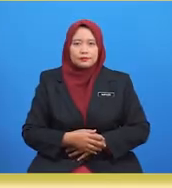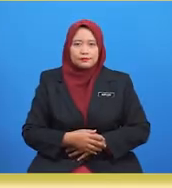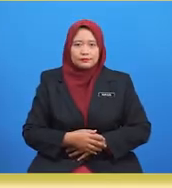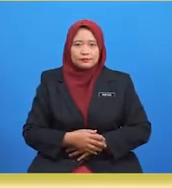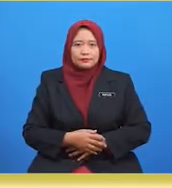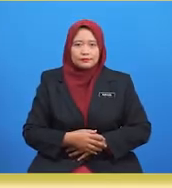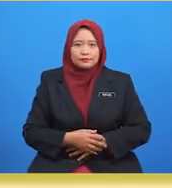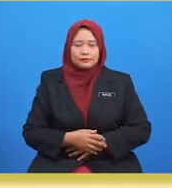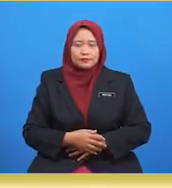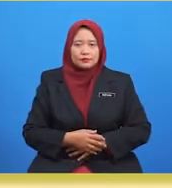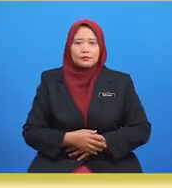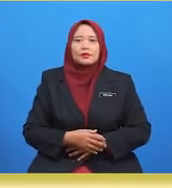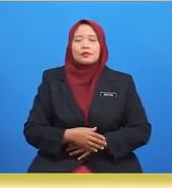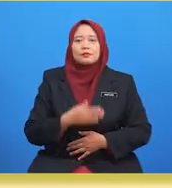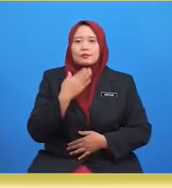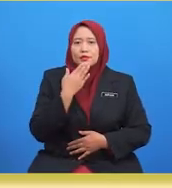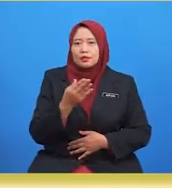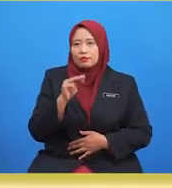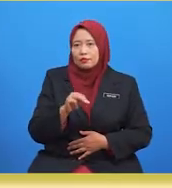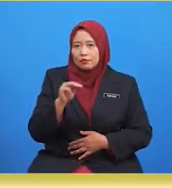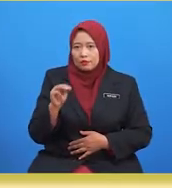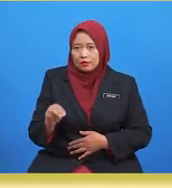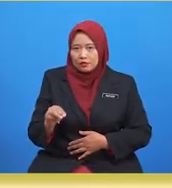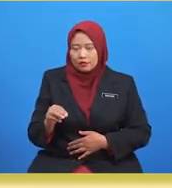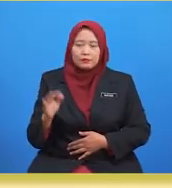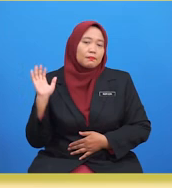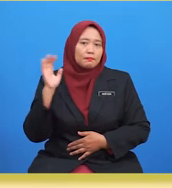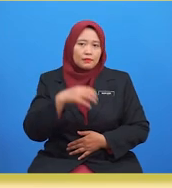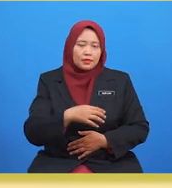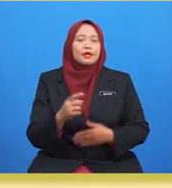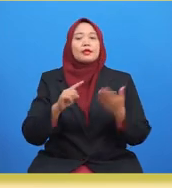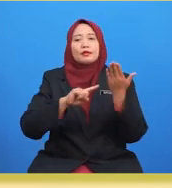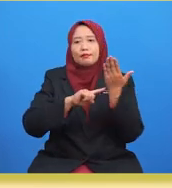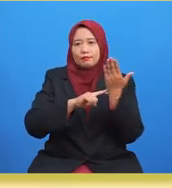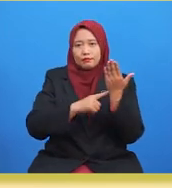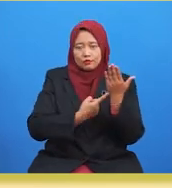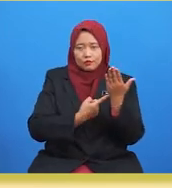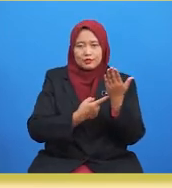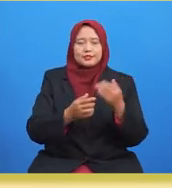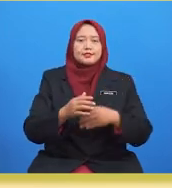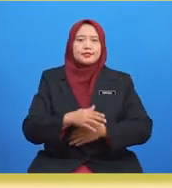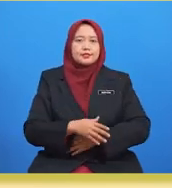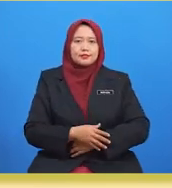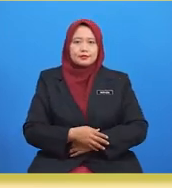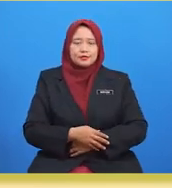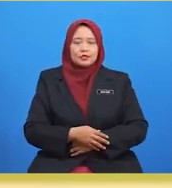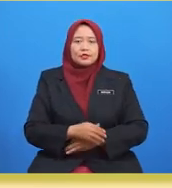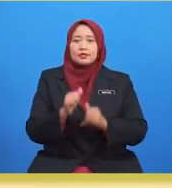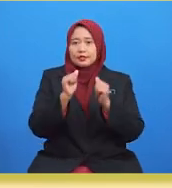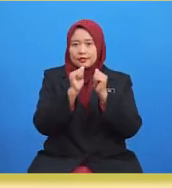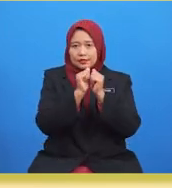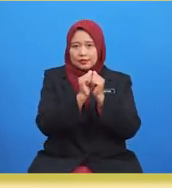Baiklah murid-murid, tanpa melengahkan masa, mari kita mulakan pembelajaran kita dengan